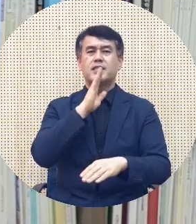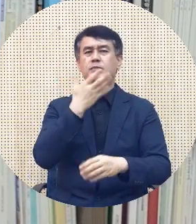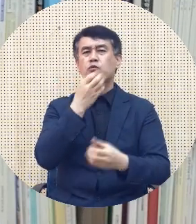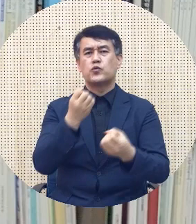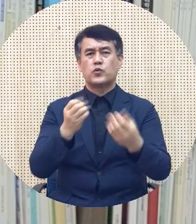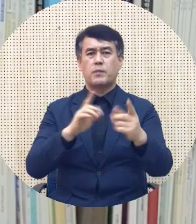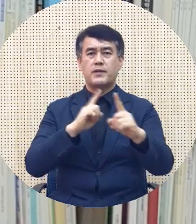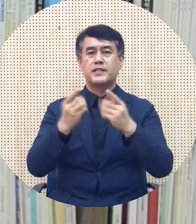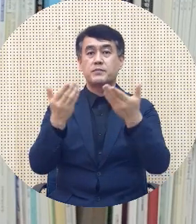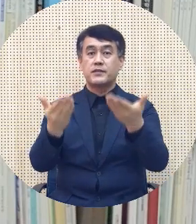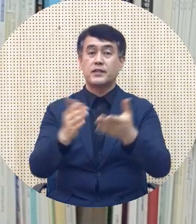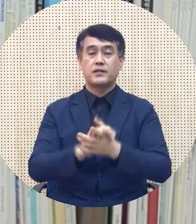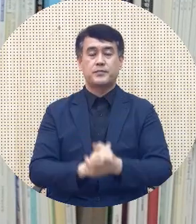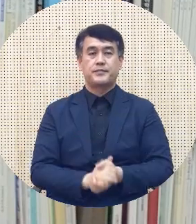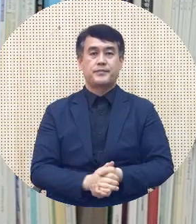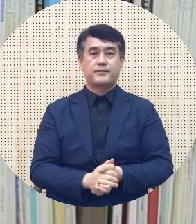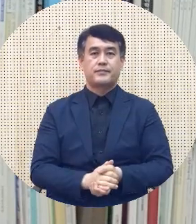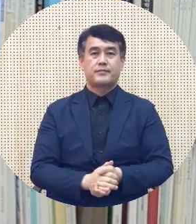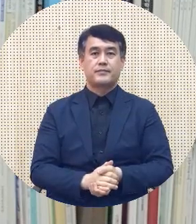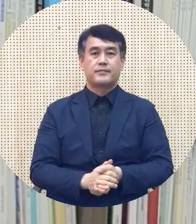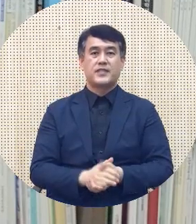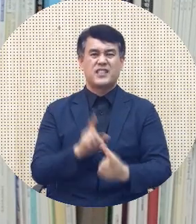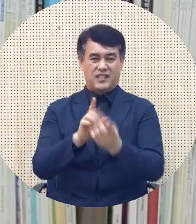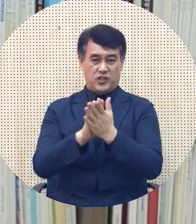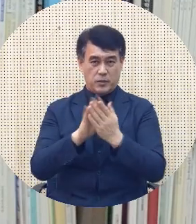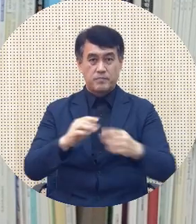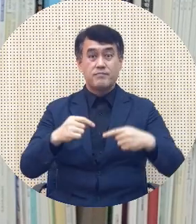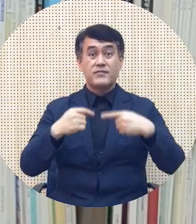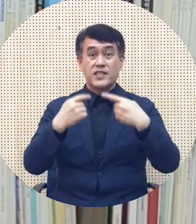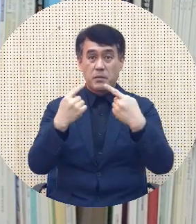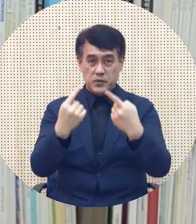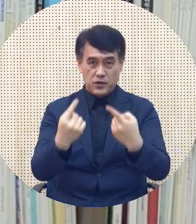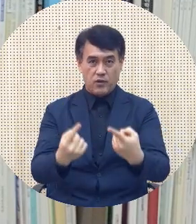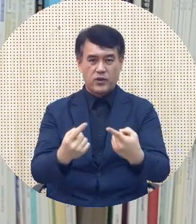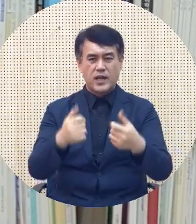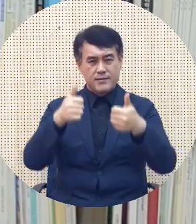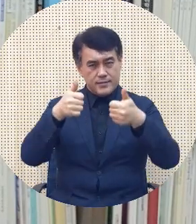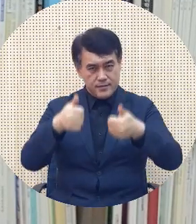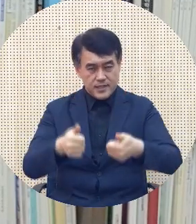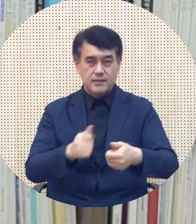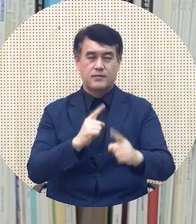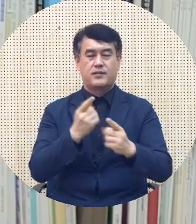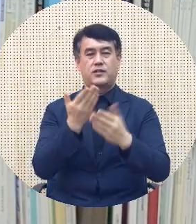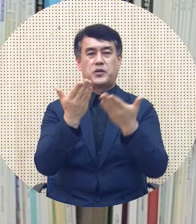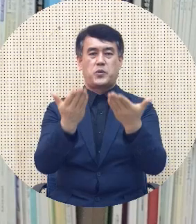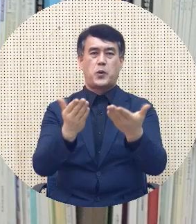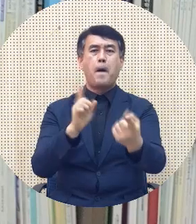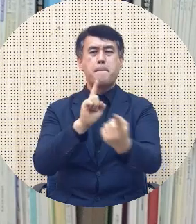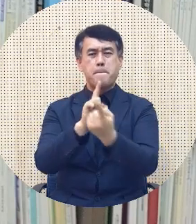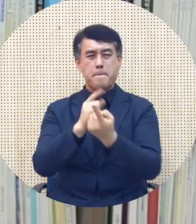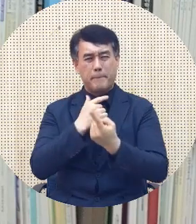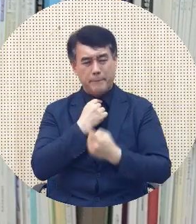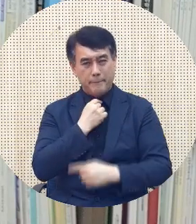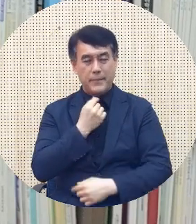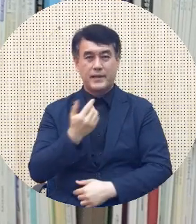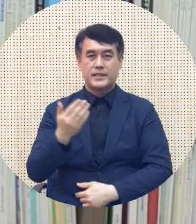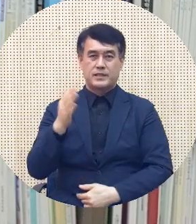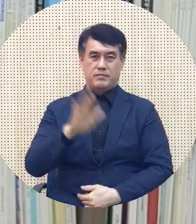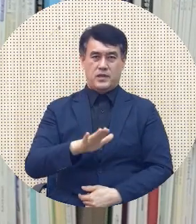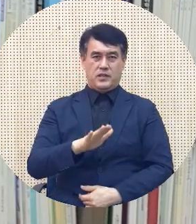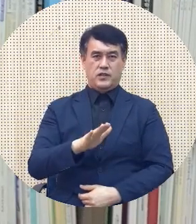축하의 말씀드립니다. 오늘 직접 행사에 참석해서 인사 말씀도 드리고 만나 뵙고 싶었는데